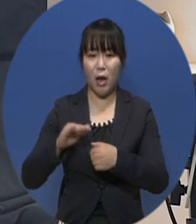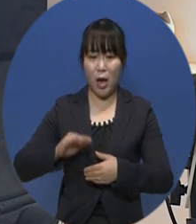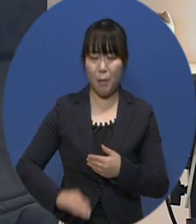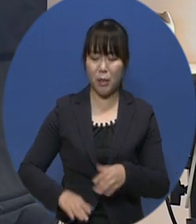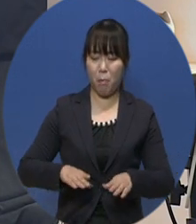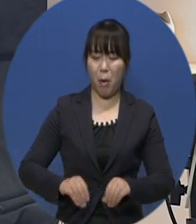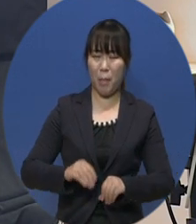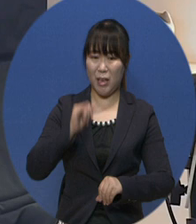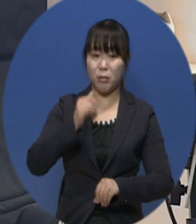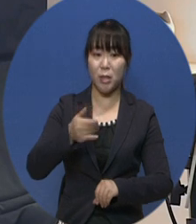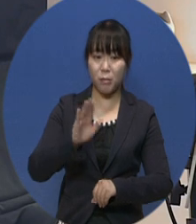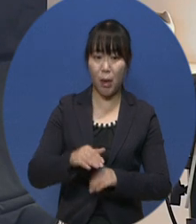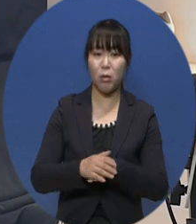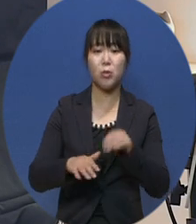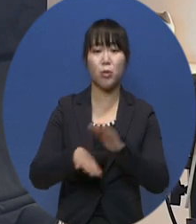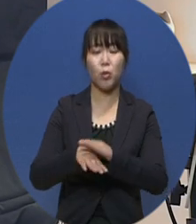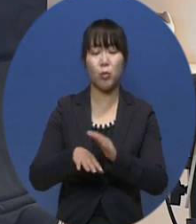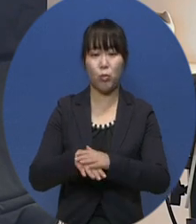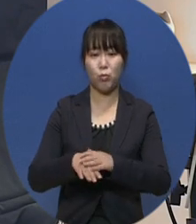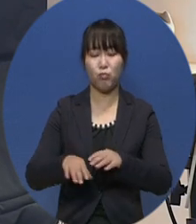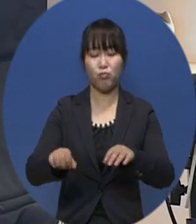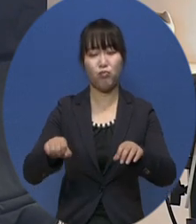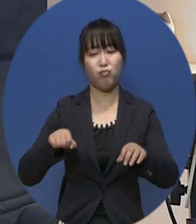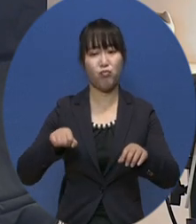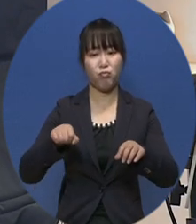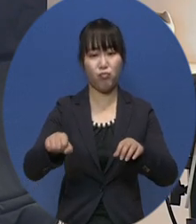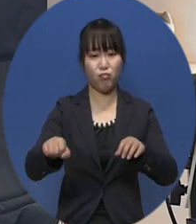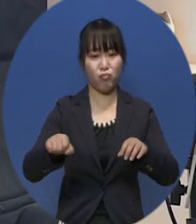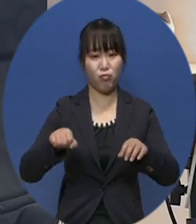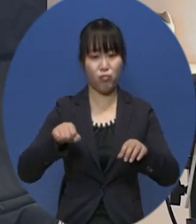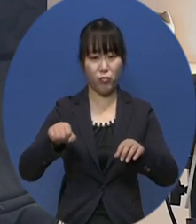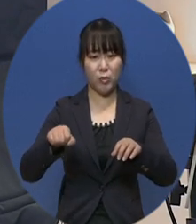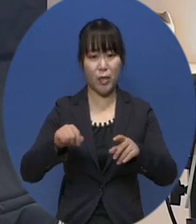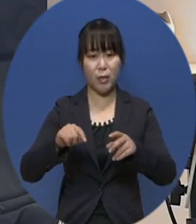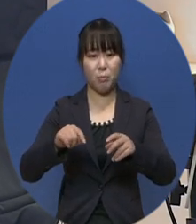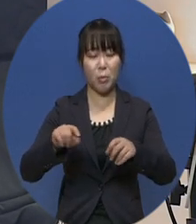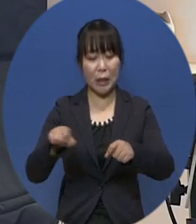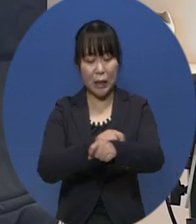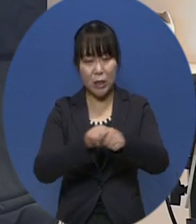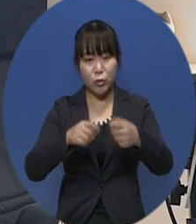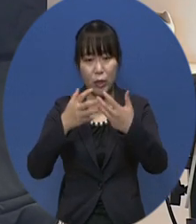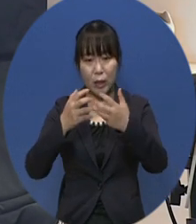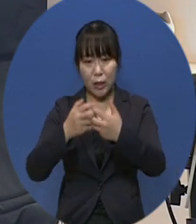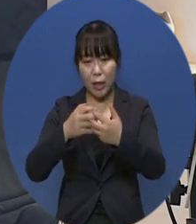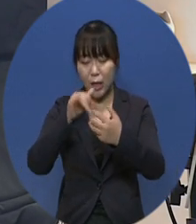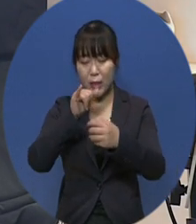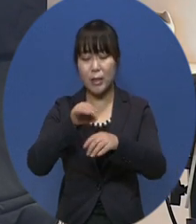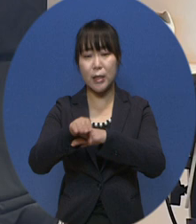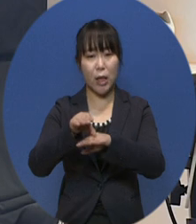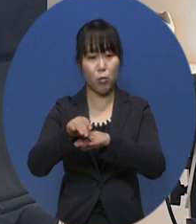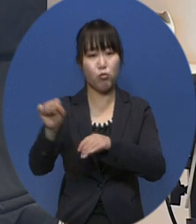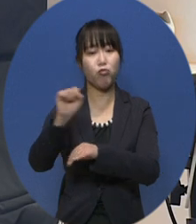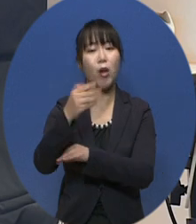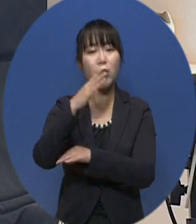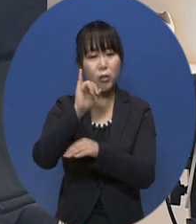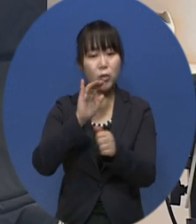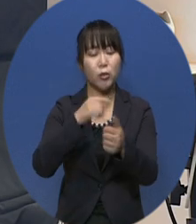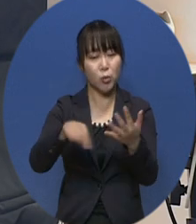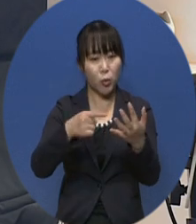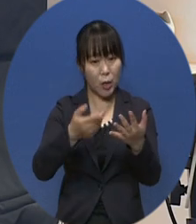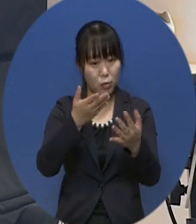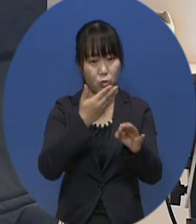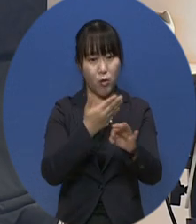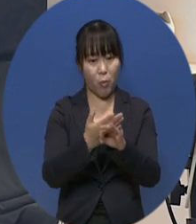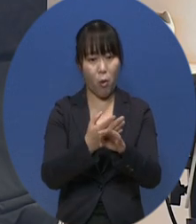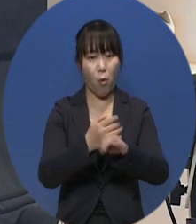마비가 됐지만 네. 그 손으로 운전할 수 있는 특수장치가 달린 운전 자가용을 운전할 수 있게 교육을 시켜주면